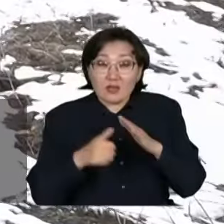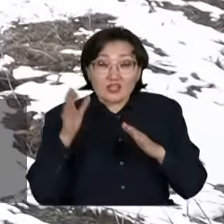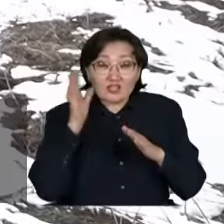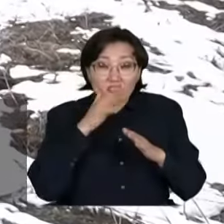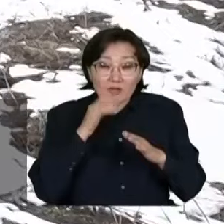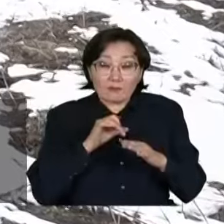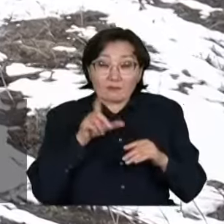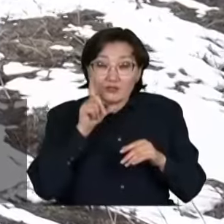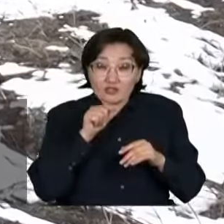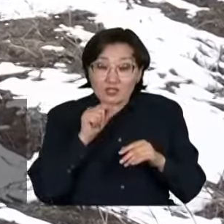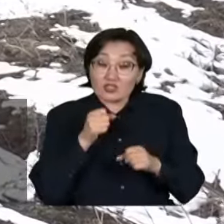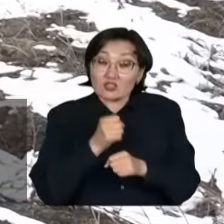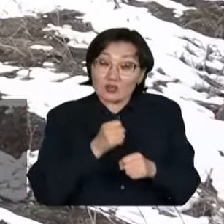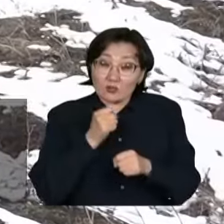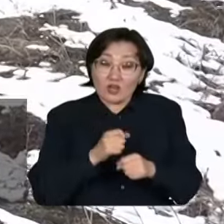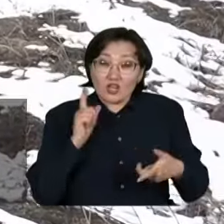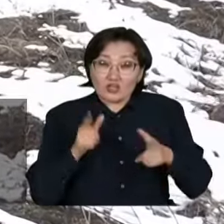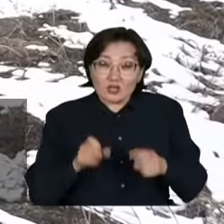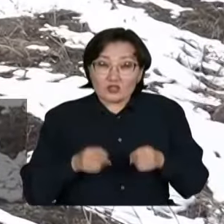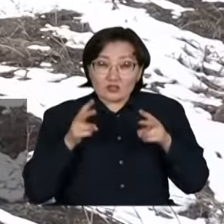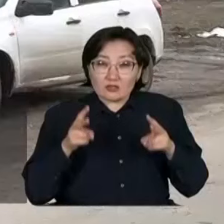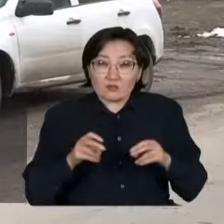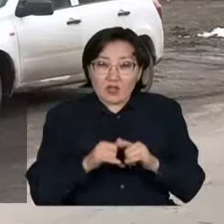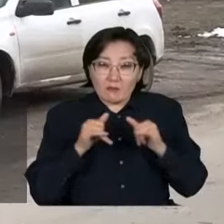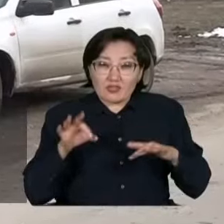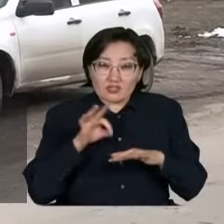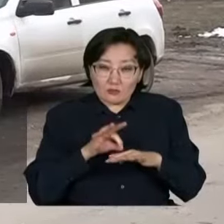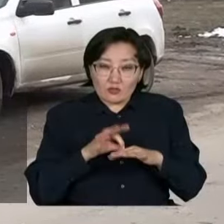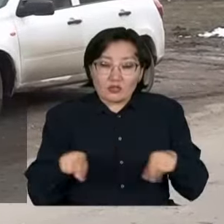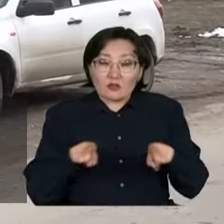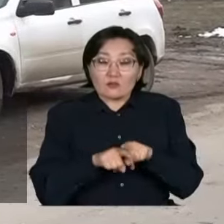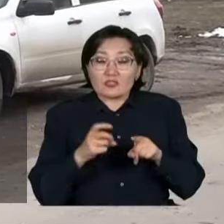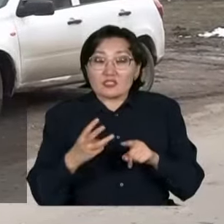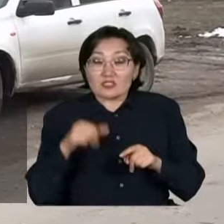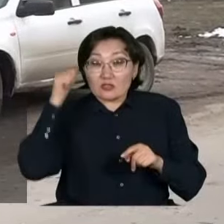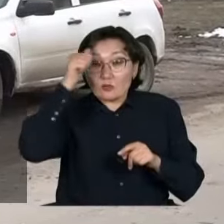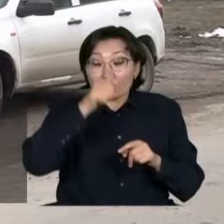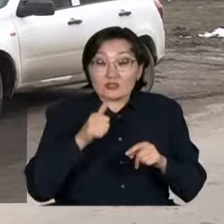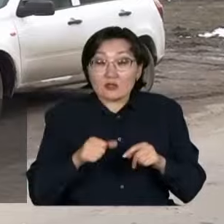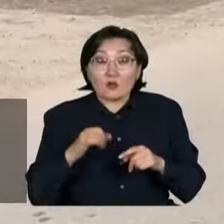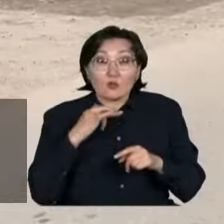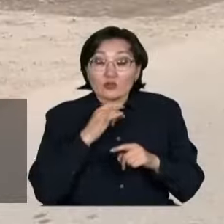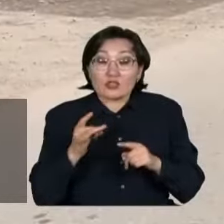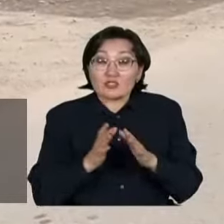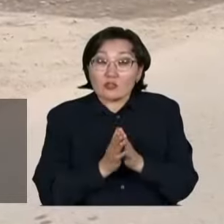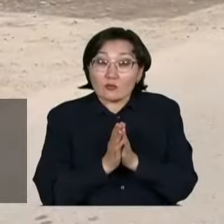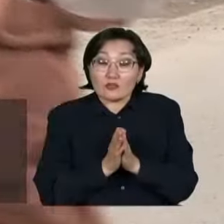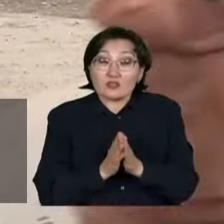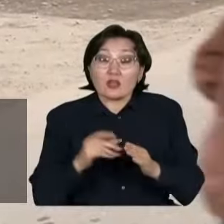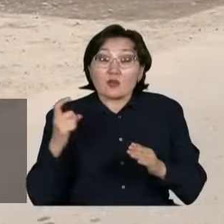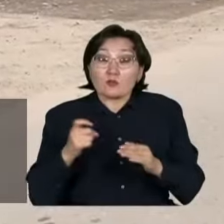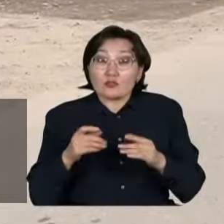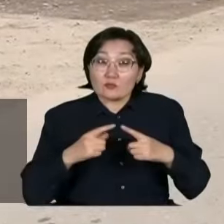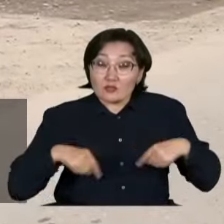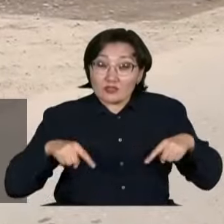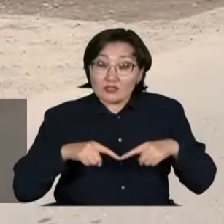и птиц, создающих реальную угрозу эпидемии. И вот так уже несколько лет. Сельчане неоднократно просили владельцев фермы принять